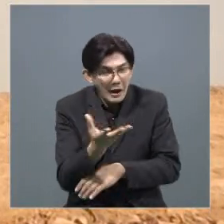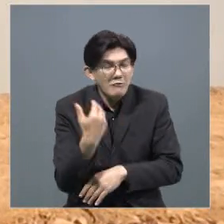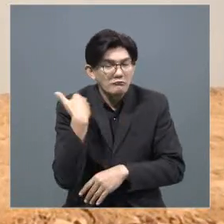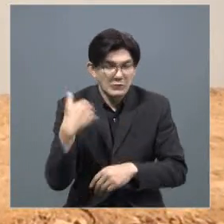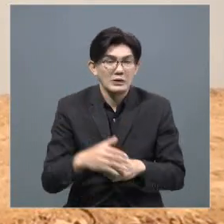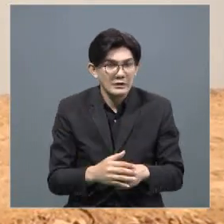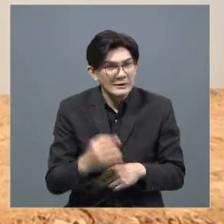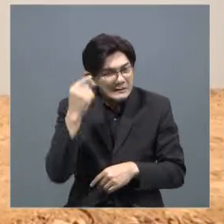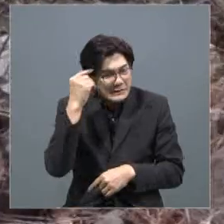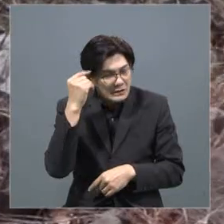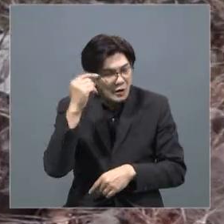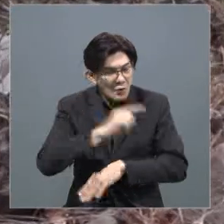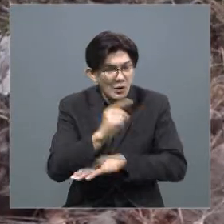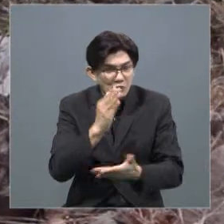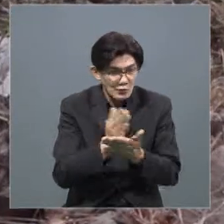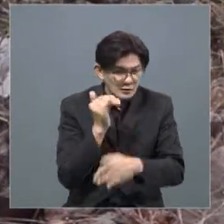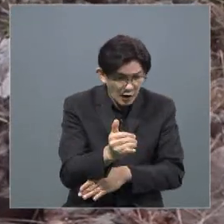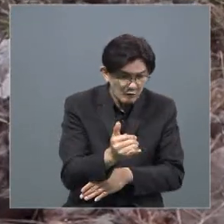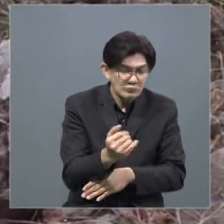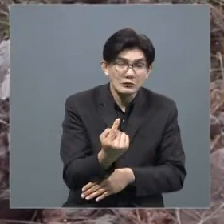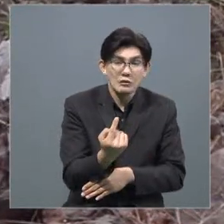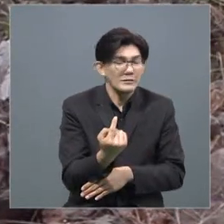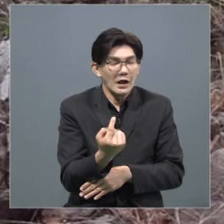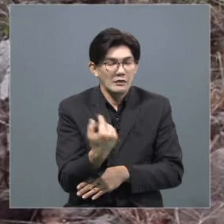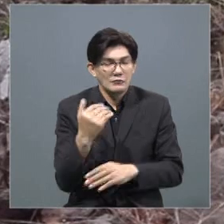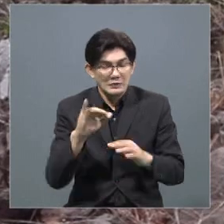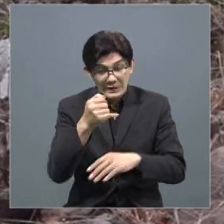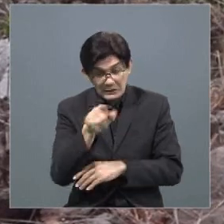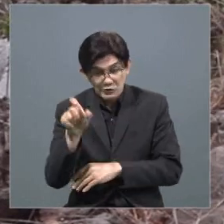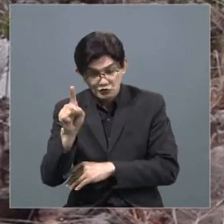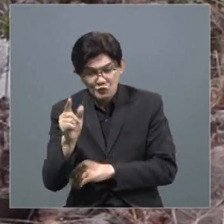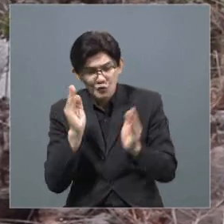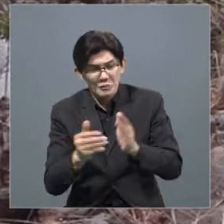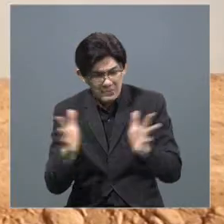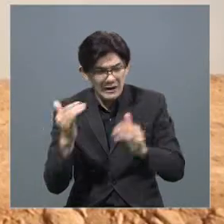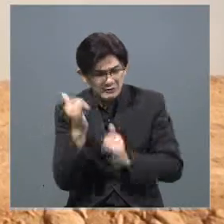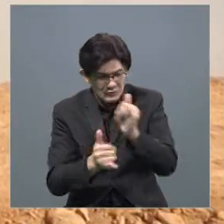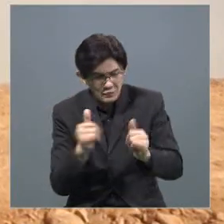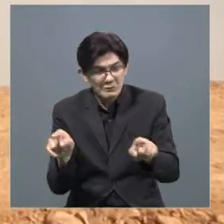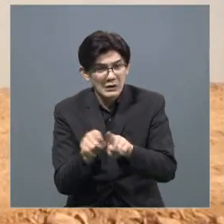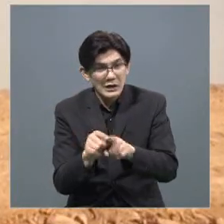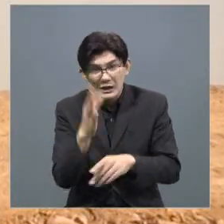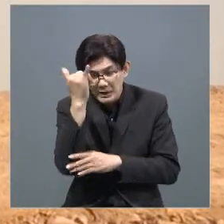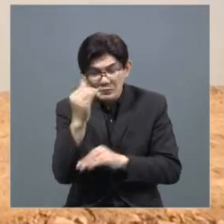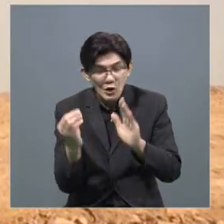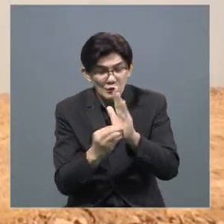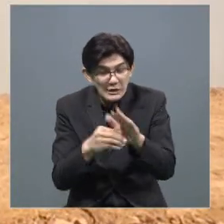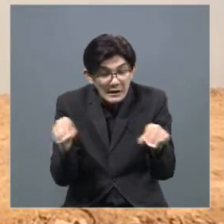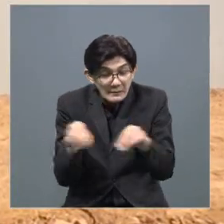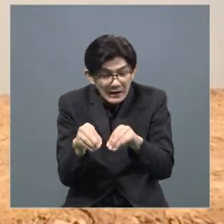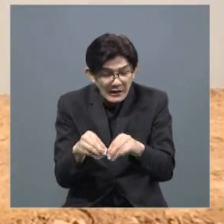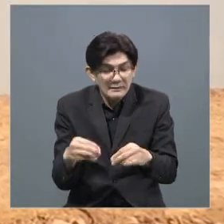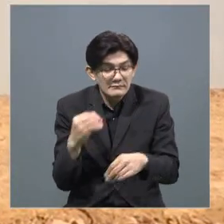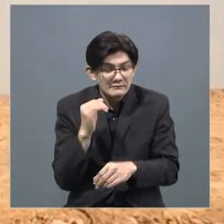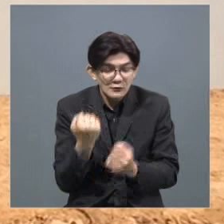ว่าไม่ได้มากันแค่วันหยุดนะแม้แต่วันวันธรรมดาเดี๋ยวนี้นักท่องเที่ยวก็ยังเยอะเพราะว่ามันอยู่ใกล้กรุงเทพฯเดินทางสะดวกมีแหล่งท่อง